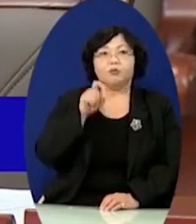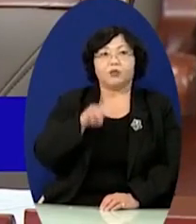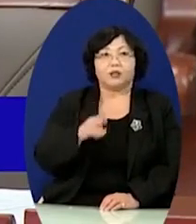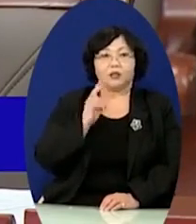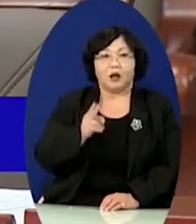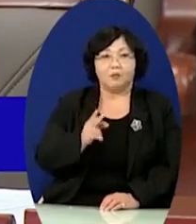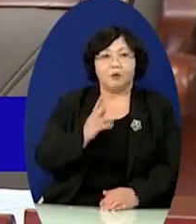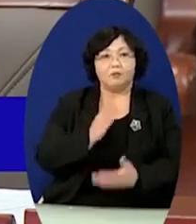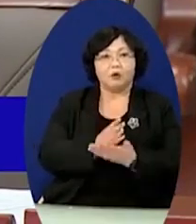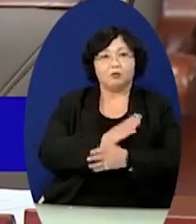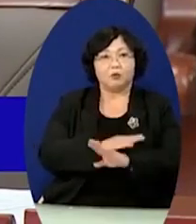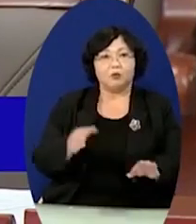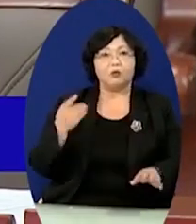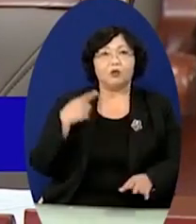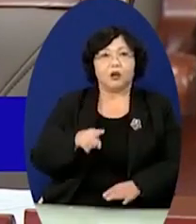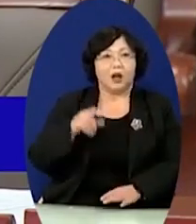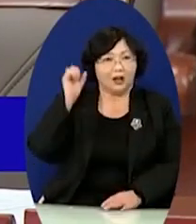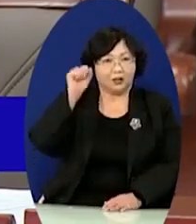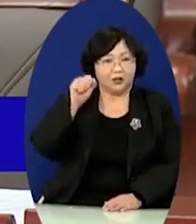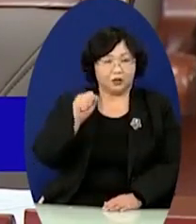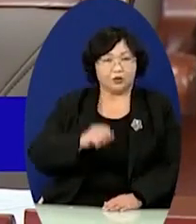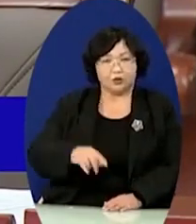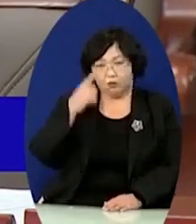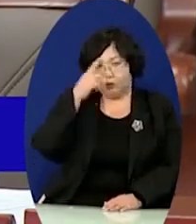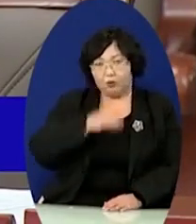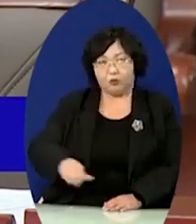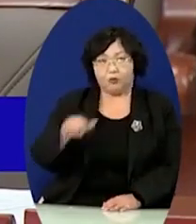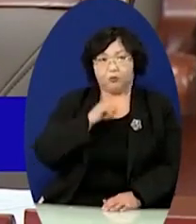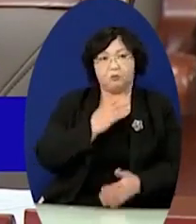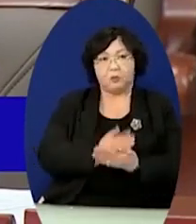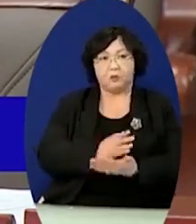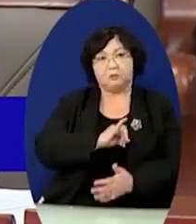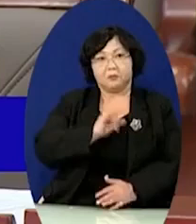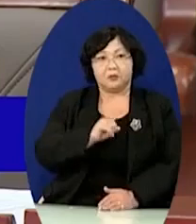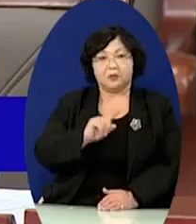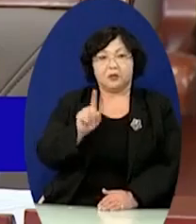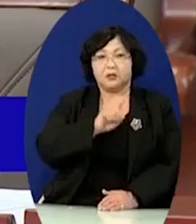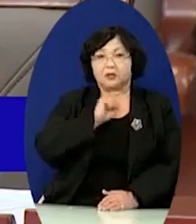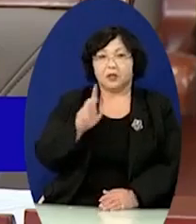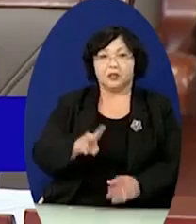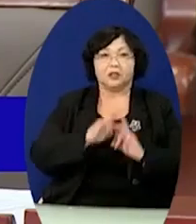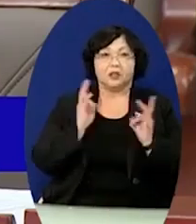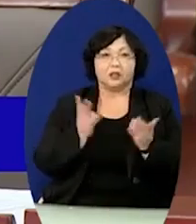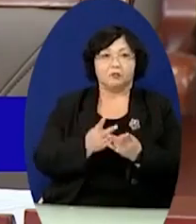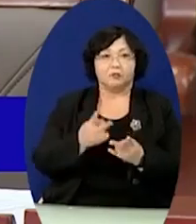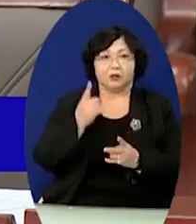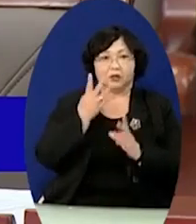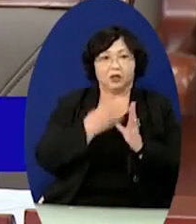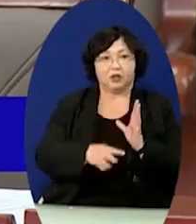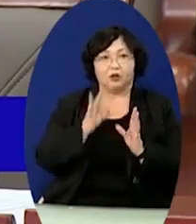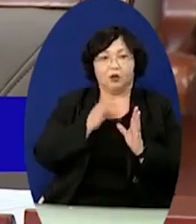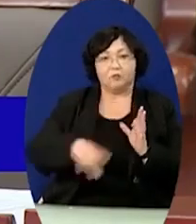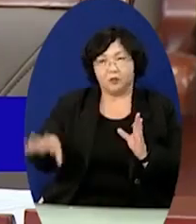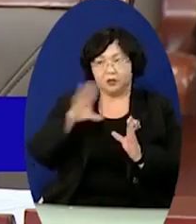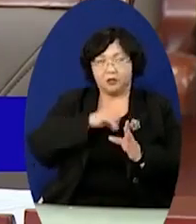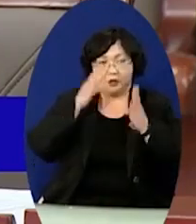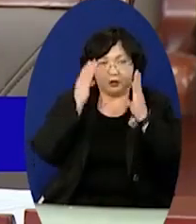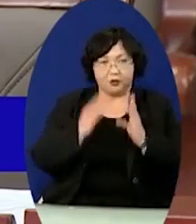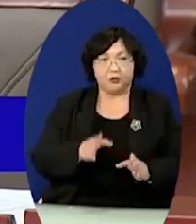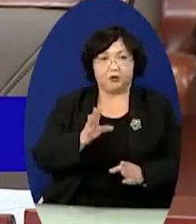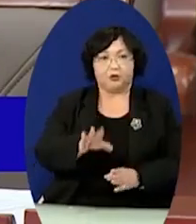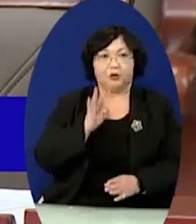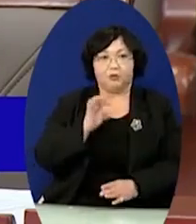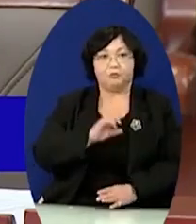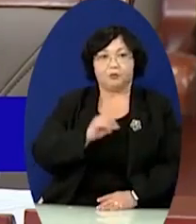болдгүй? Бид нар арчилсан Монгол улсад байгаа биз дээ. Зах зээлийн нийгэм бид 90 онд бид нар сонгосон биз дээ. Наад он